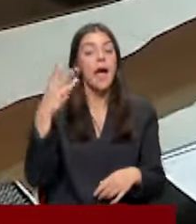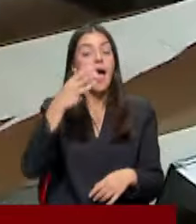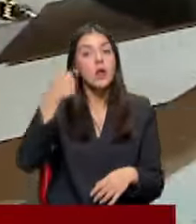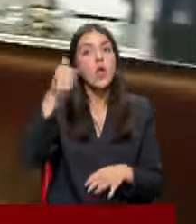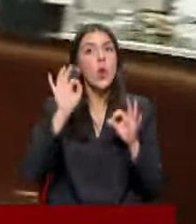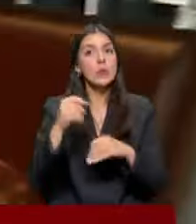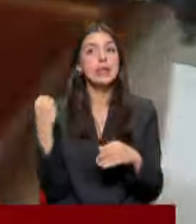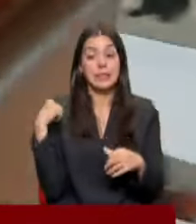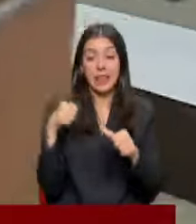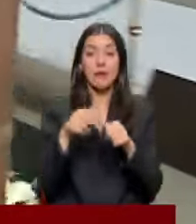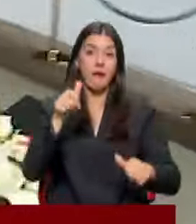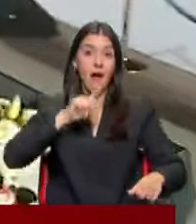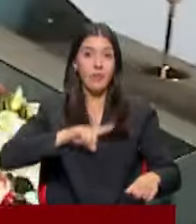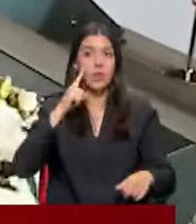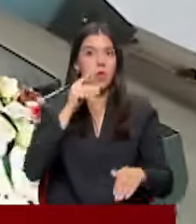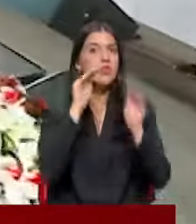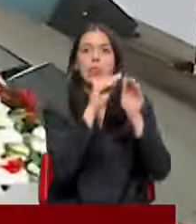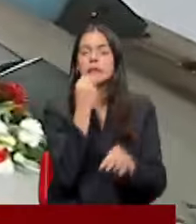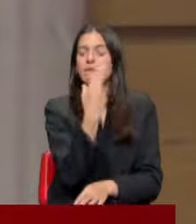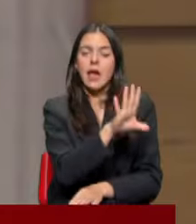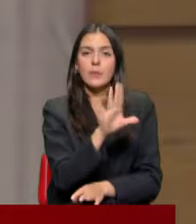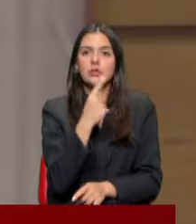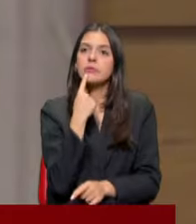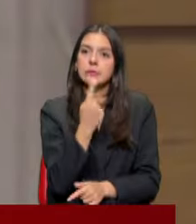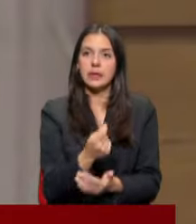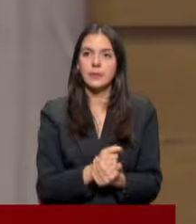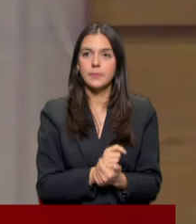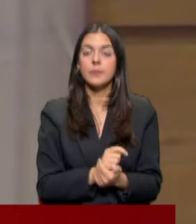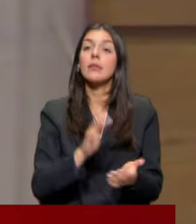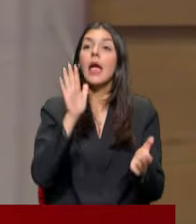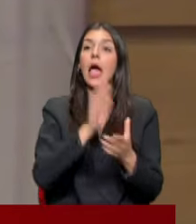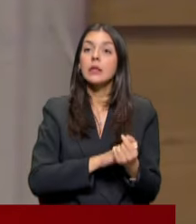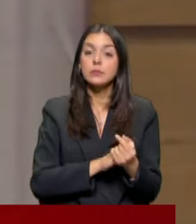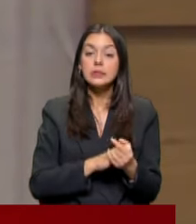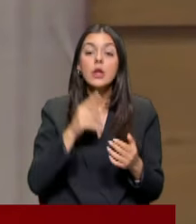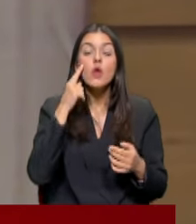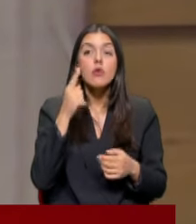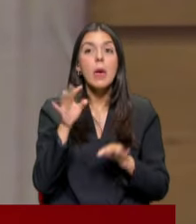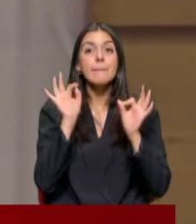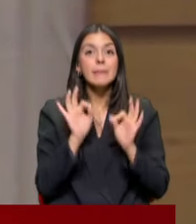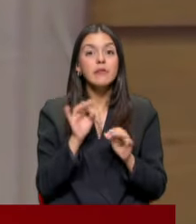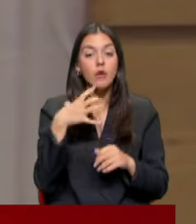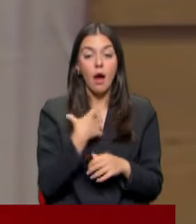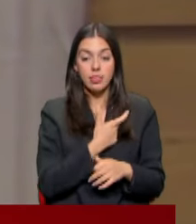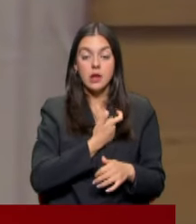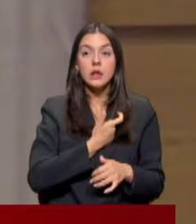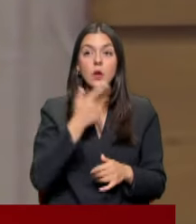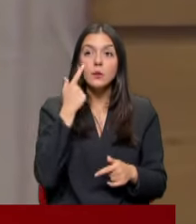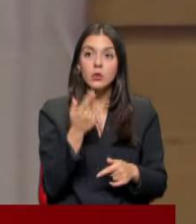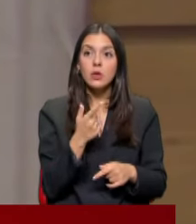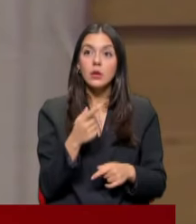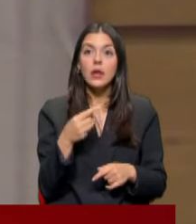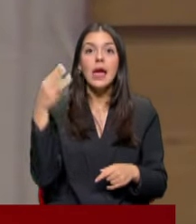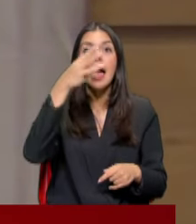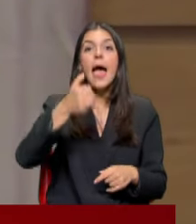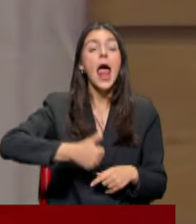olası yeniden adaylığına da destek vermeyeceklerini belirtti bir kez daha. Elimizde yürürlükte olan mevcut anayasaya göre